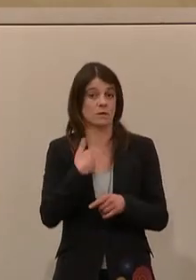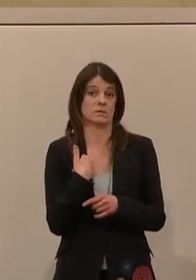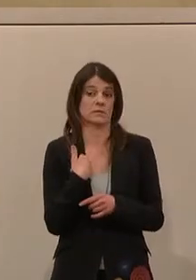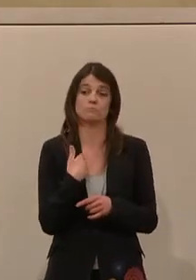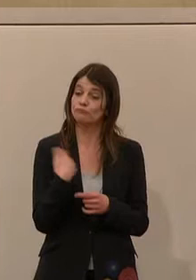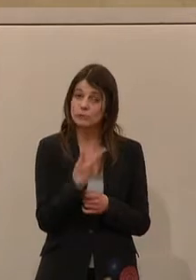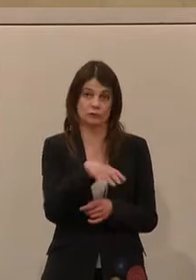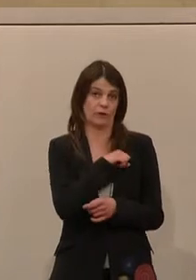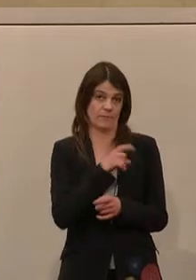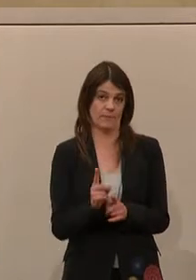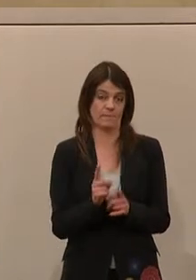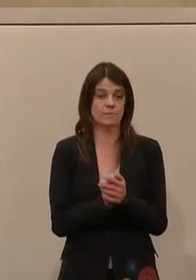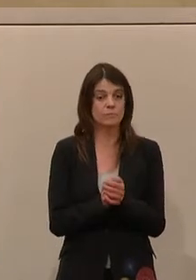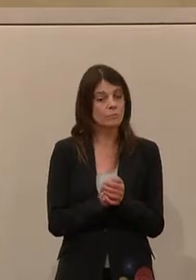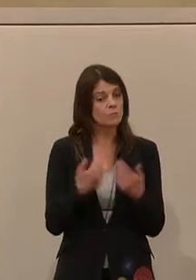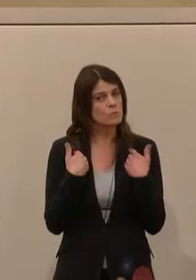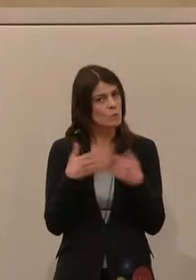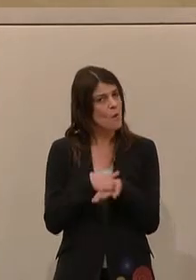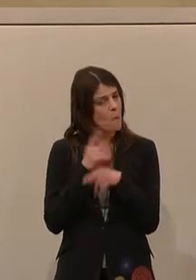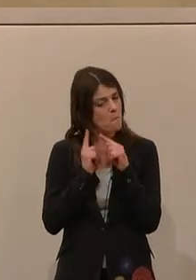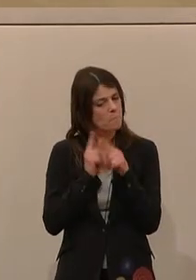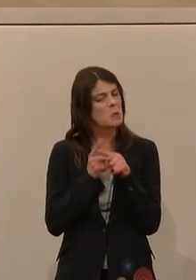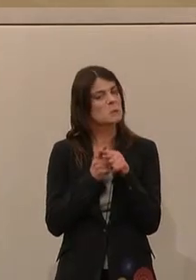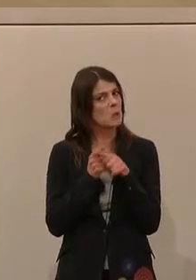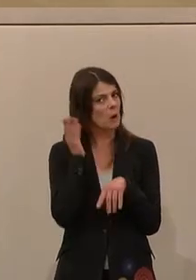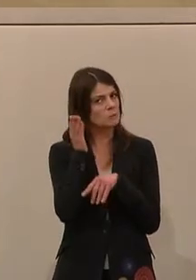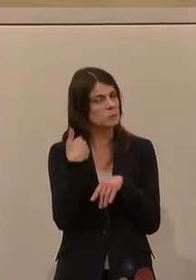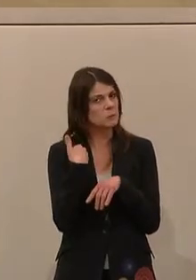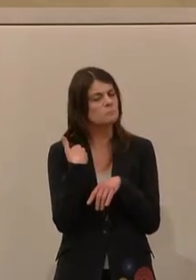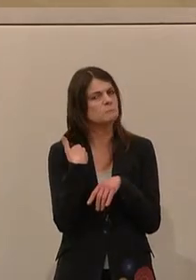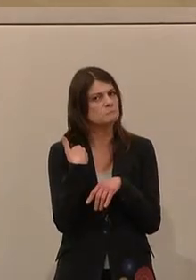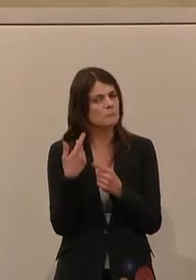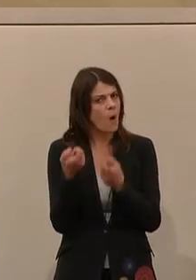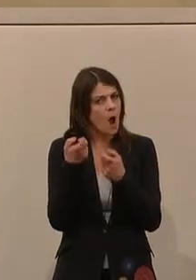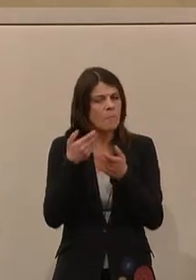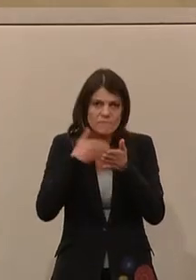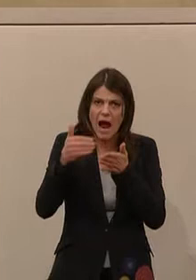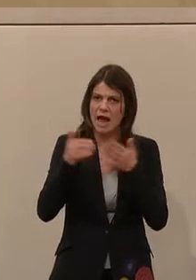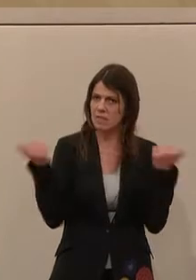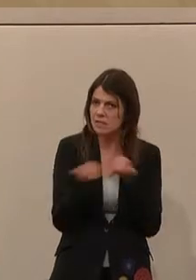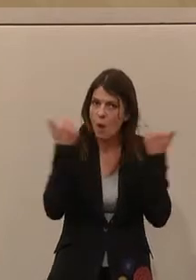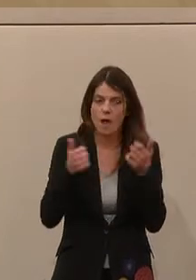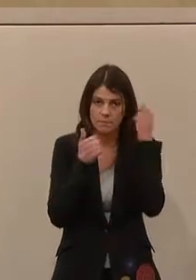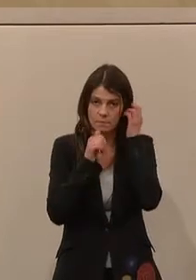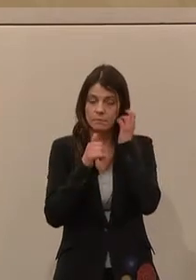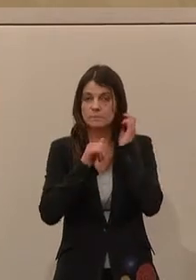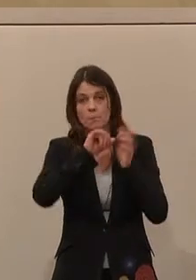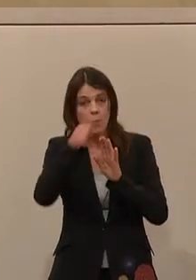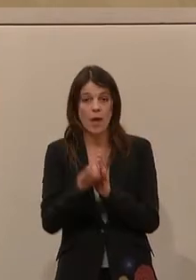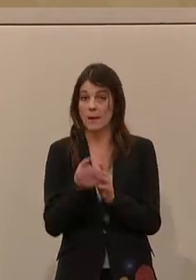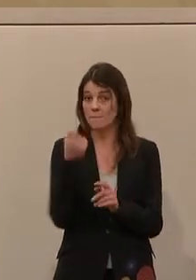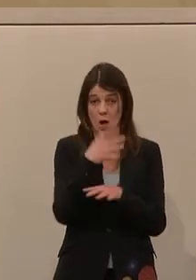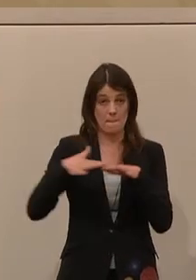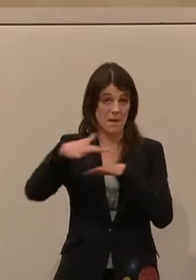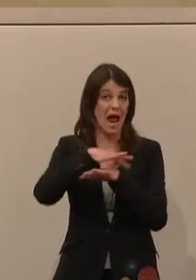das gelungen ist und bin auch sehr optimistisch, dass wir viele weitere tolle Projekte gerade im